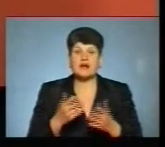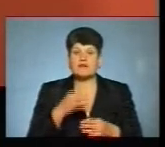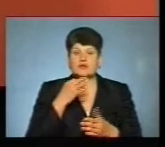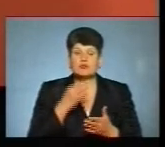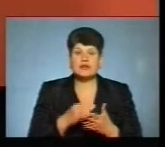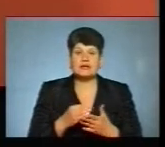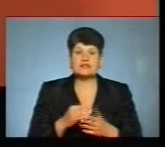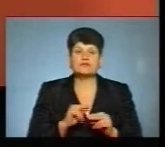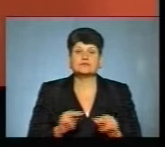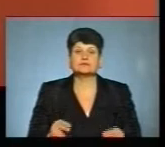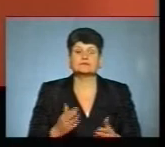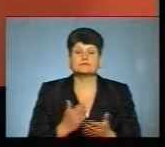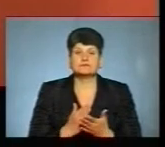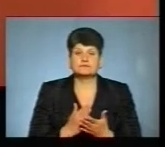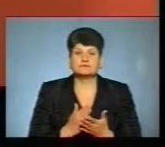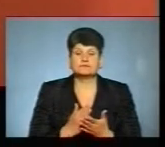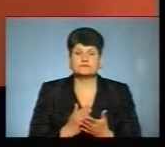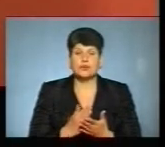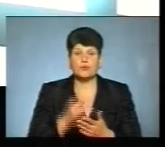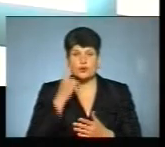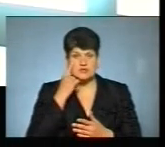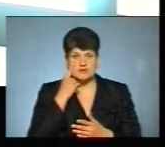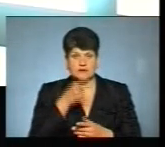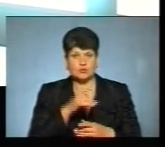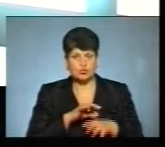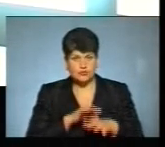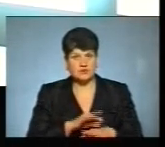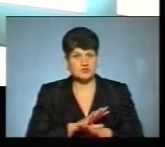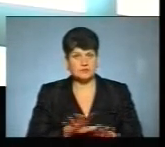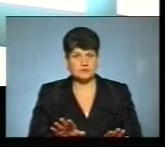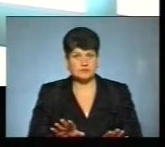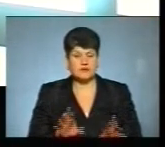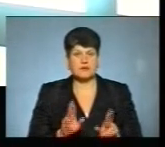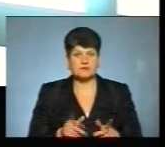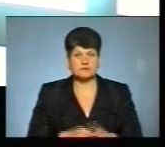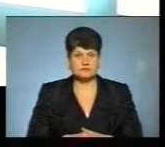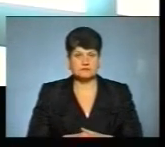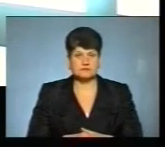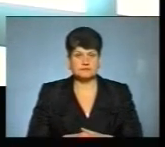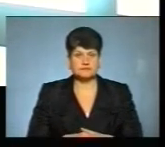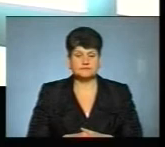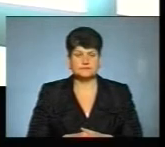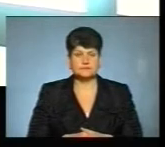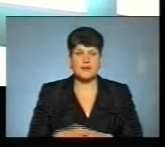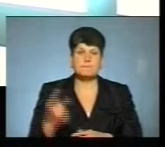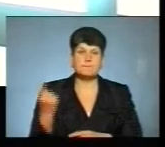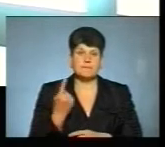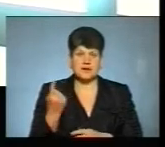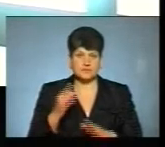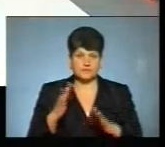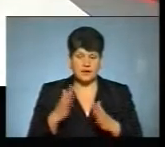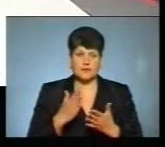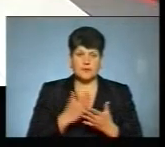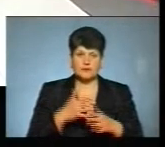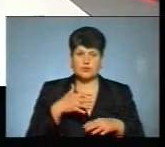на вчителях? Тобто оцінювання вони якесь проводитимуть чи ні? Яким чином? Перше, ми маємо розуміти,